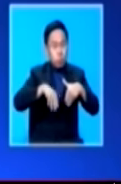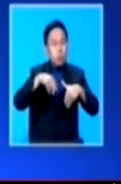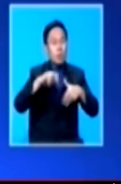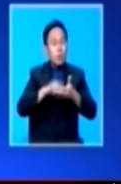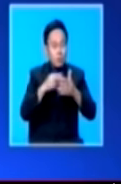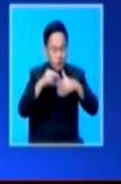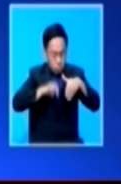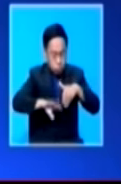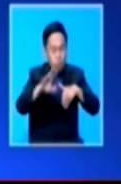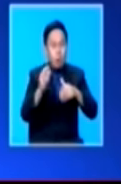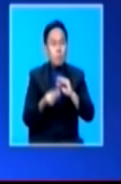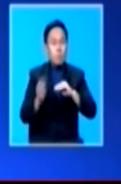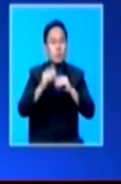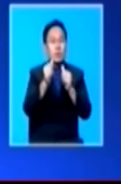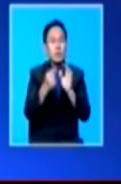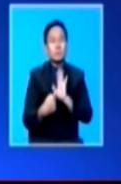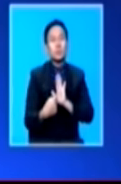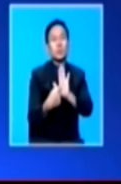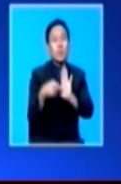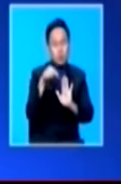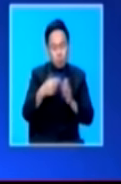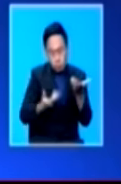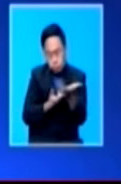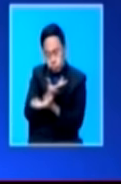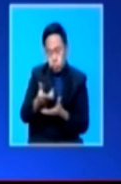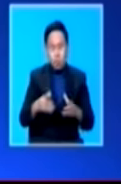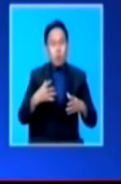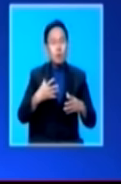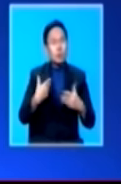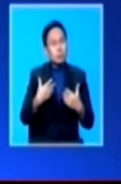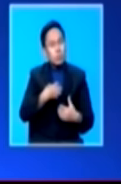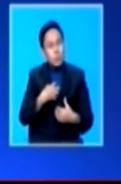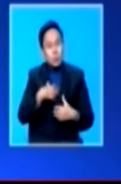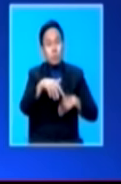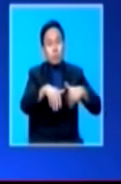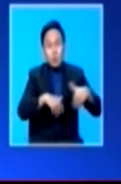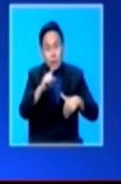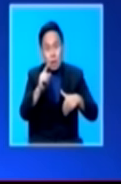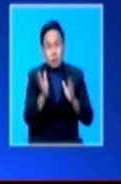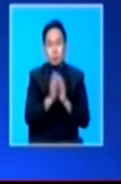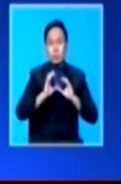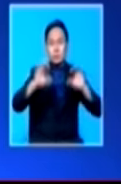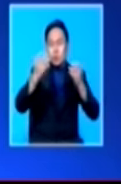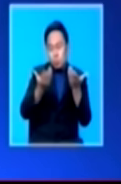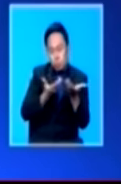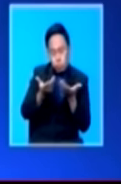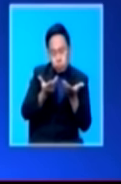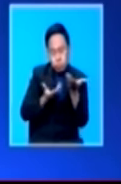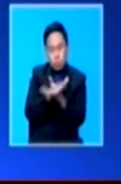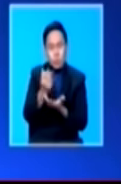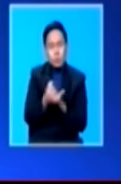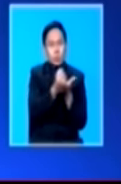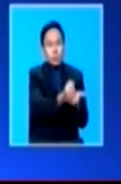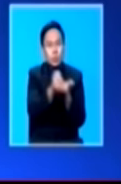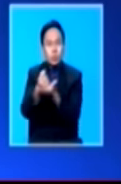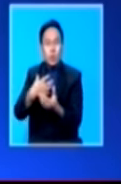ากขึ้นอีกนี่แหละครับเป็นตัวอย่างของการเอาข้อมูลรับฟังความเห็นของประชาชนขึ้นมาแล้วรัฐบาลเข้ามาพิจารณาว่าจะช่วยเหลือได้อย่างไร